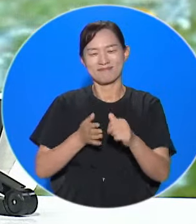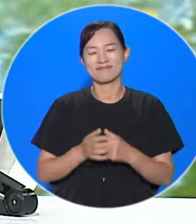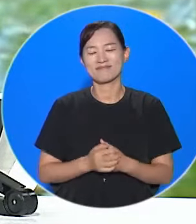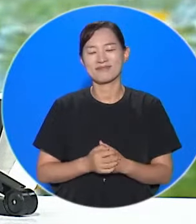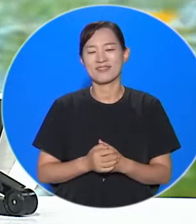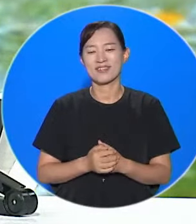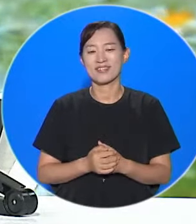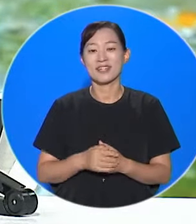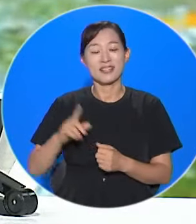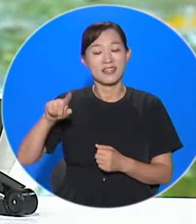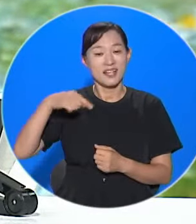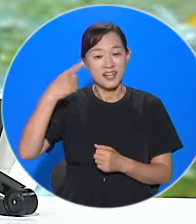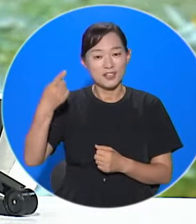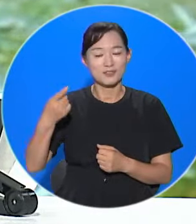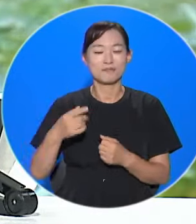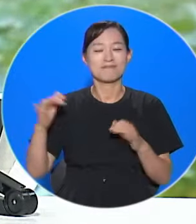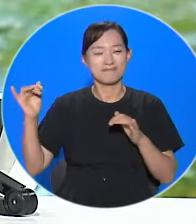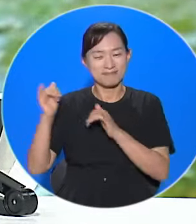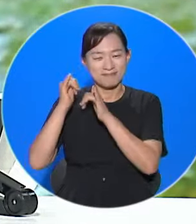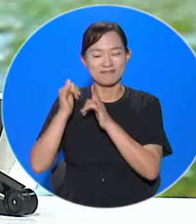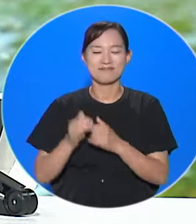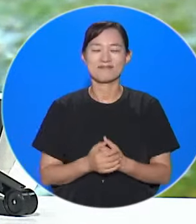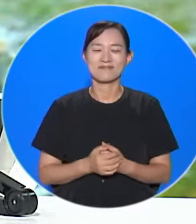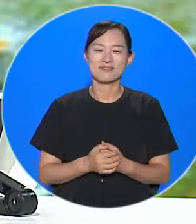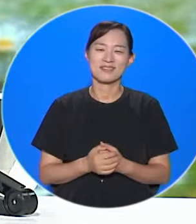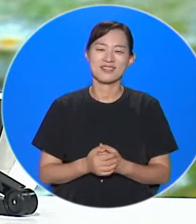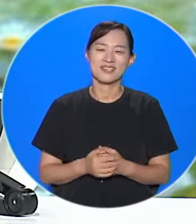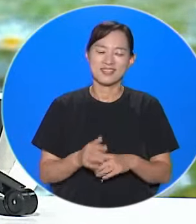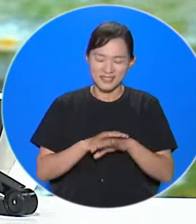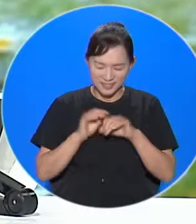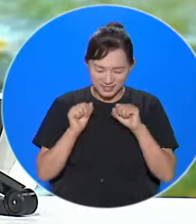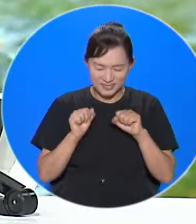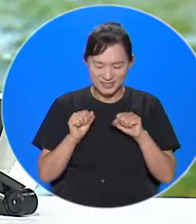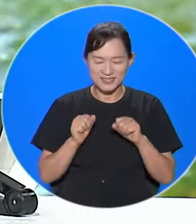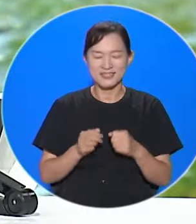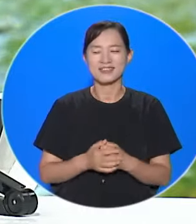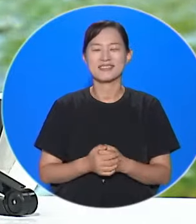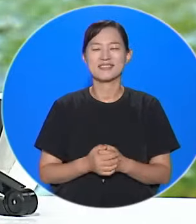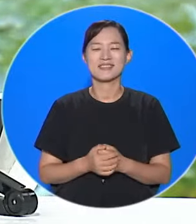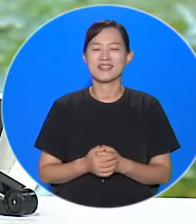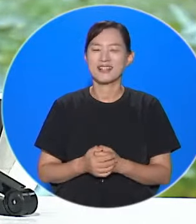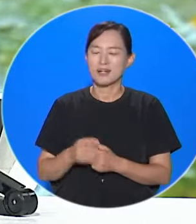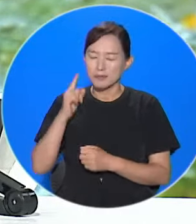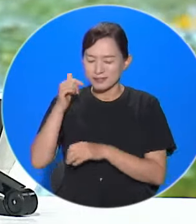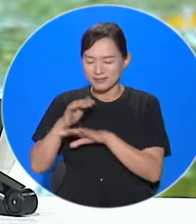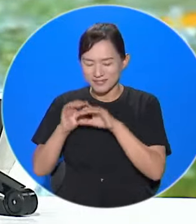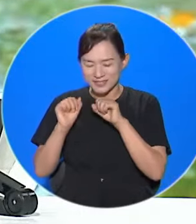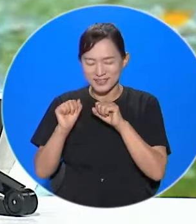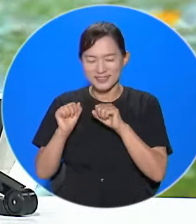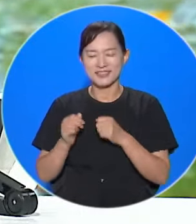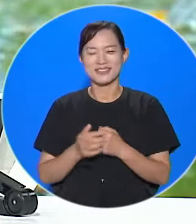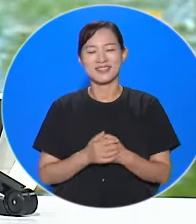감사하겠습니다. 자, 그럼 다음 전화 연결해 보도록 하겠습니다. 안녕하세요. 아, 목사님 안녕하세요. 네,